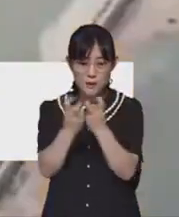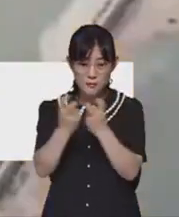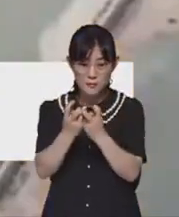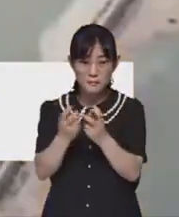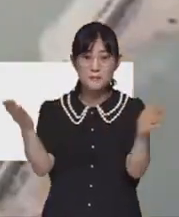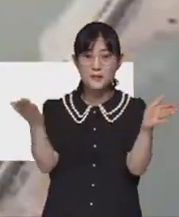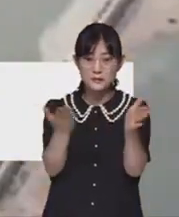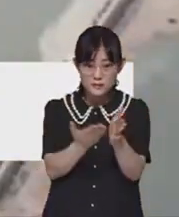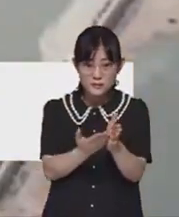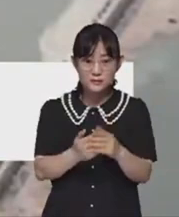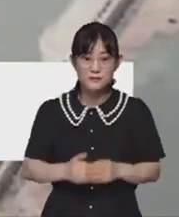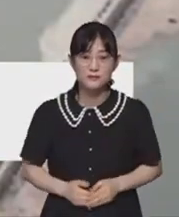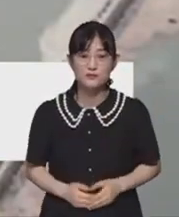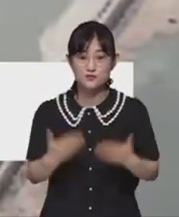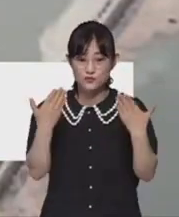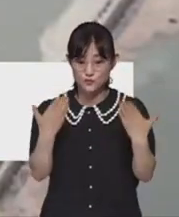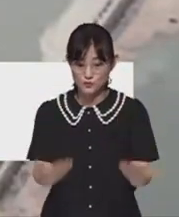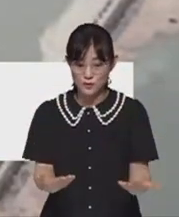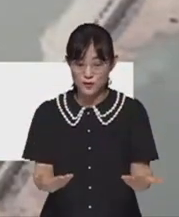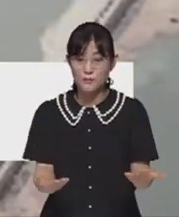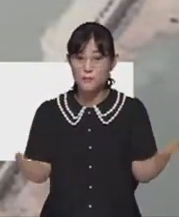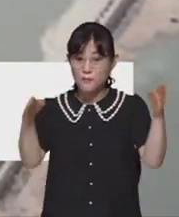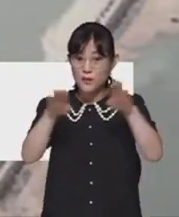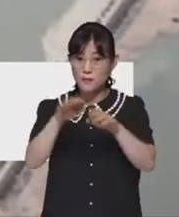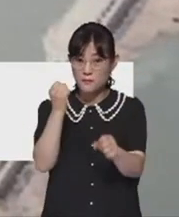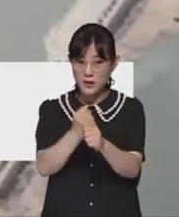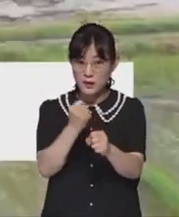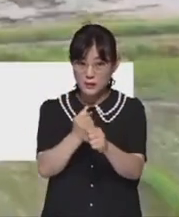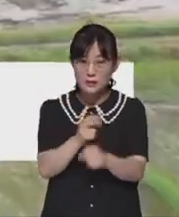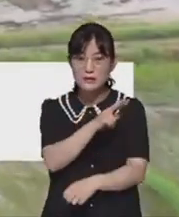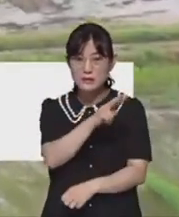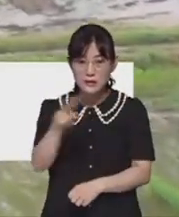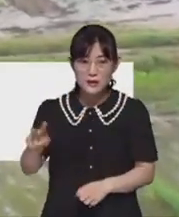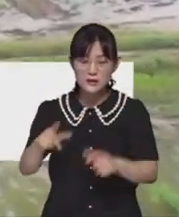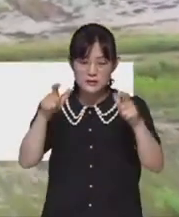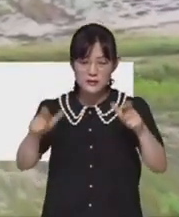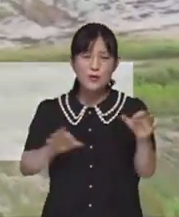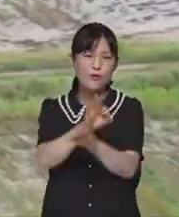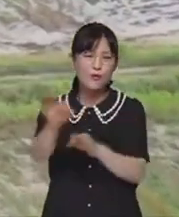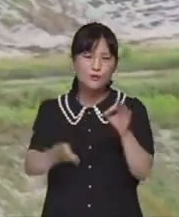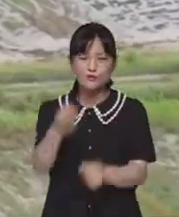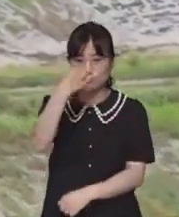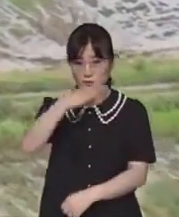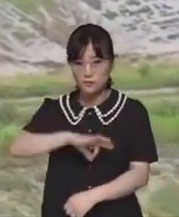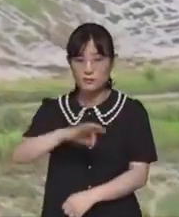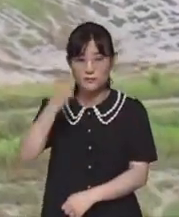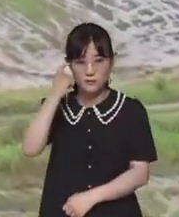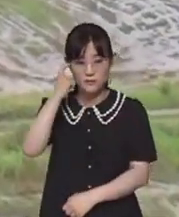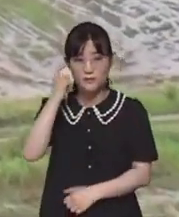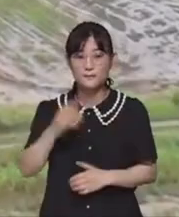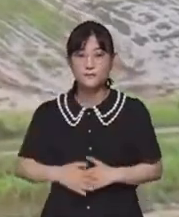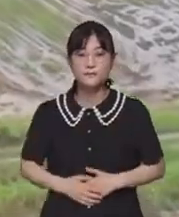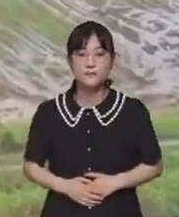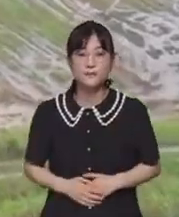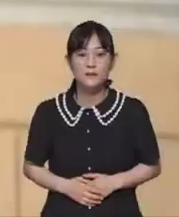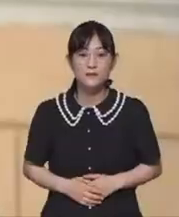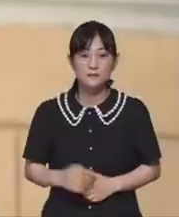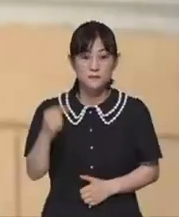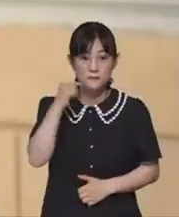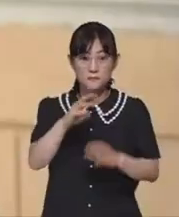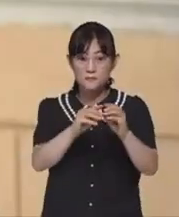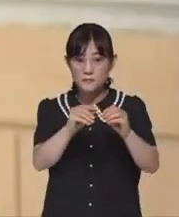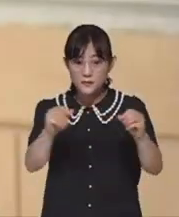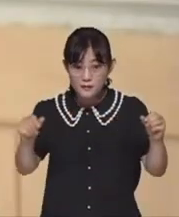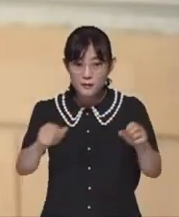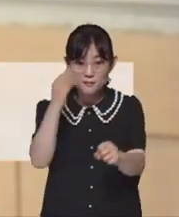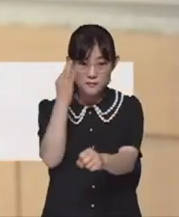스마트 밤 등을 갖춘 휴양밸리로 조성해야 지역경제 전반에 기여할 수 있다고 보고 있습니다. 이 간척지